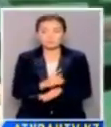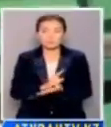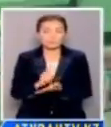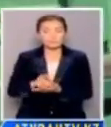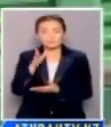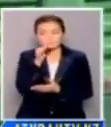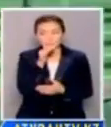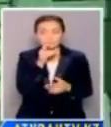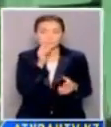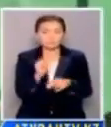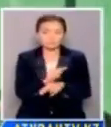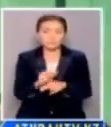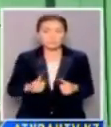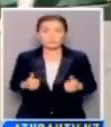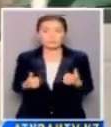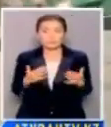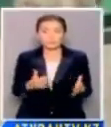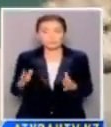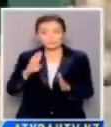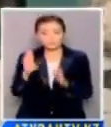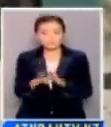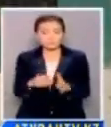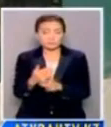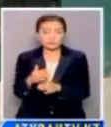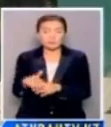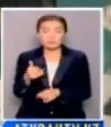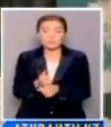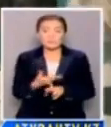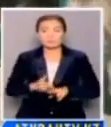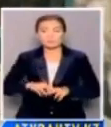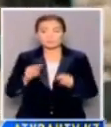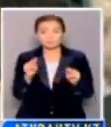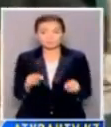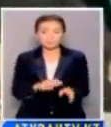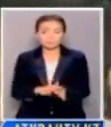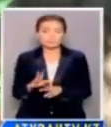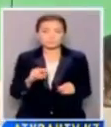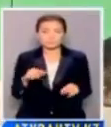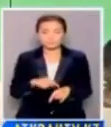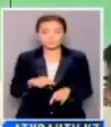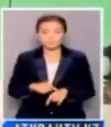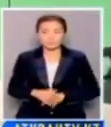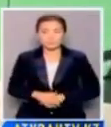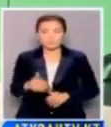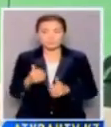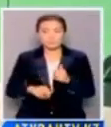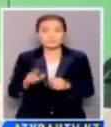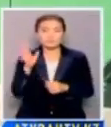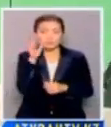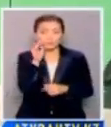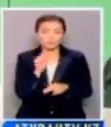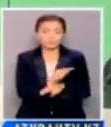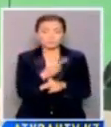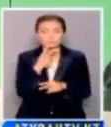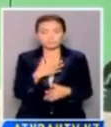Міндеті иттерді емдейді, тәртіпке бағындырады. Бастысы сол өз ісінен бақыт табады. Әрбір емделген иттің